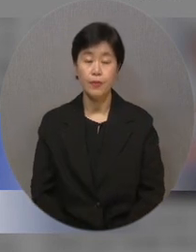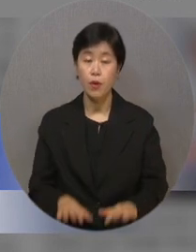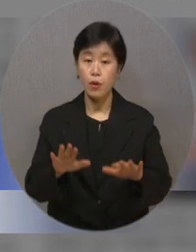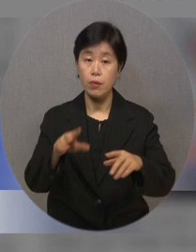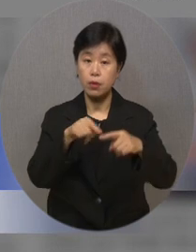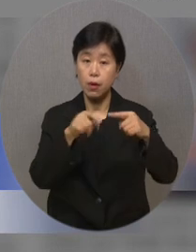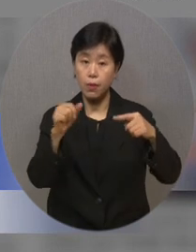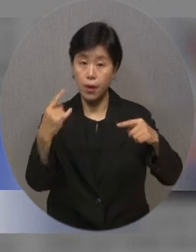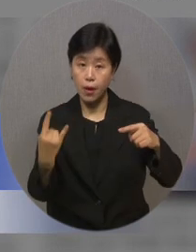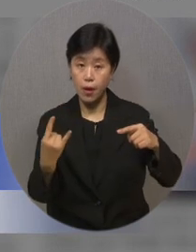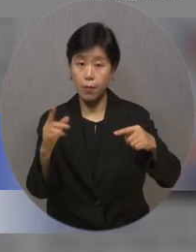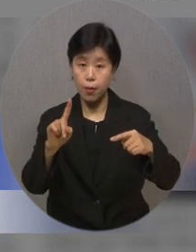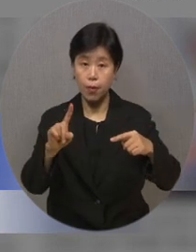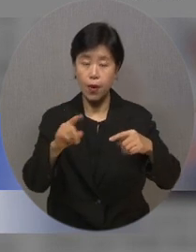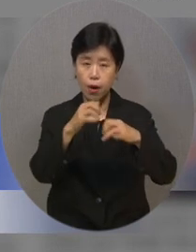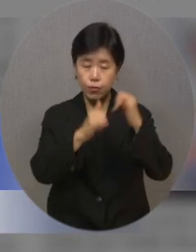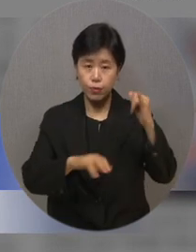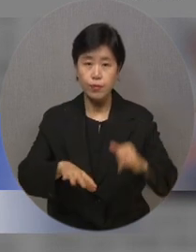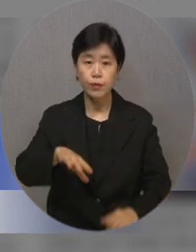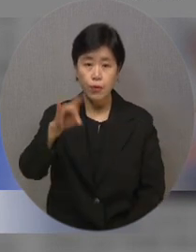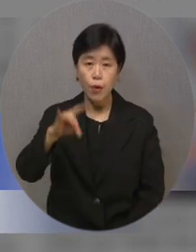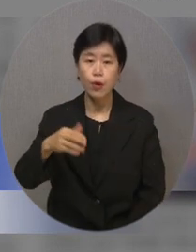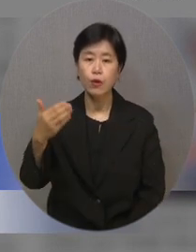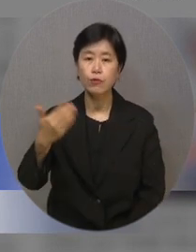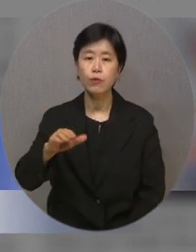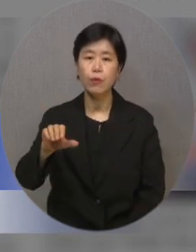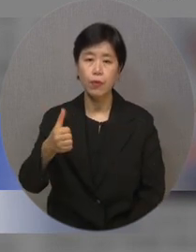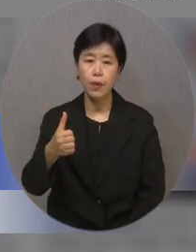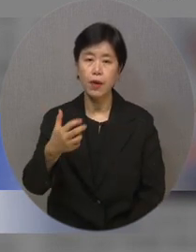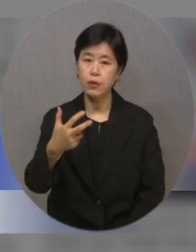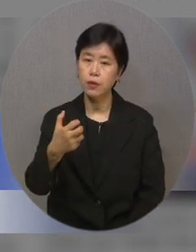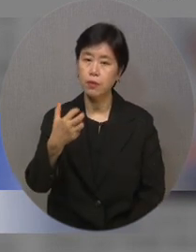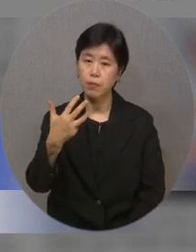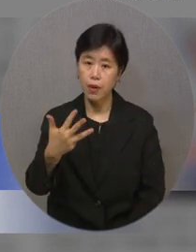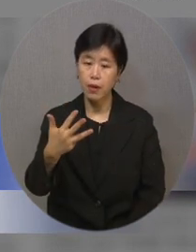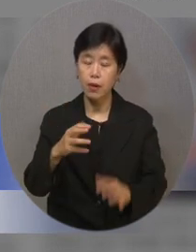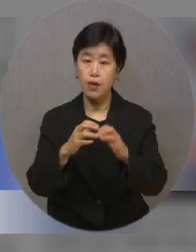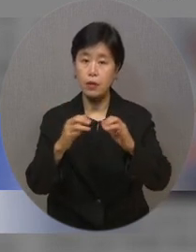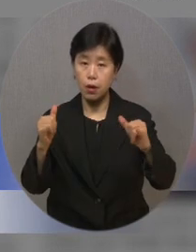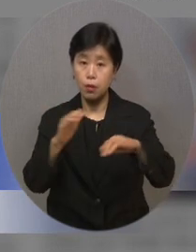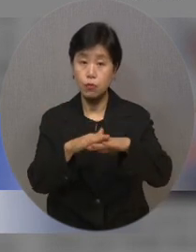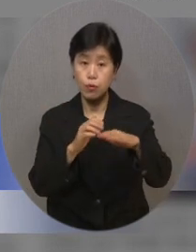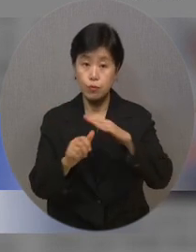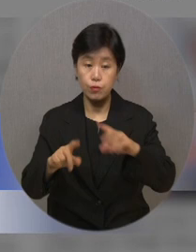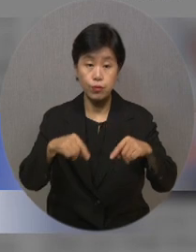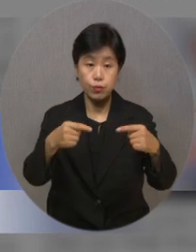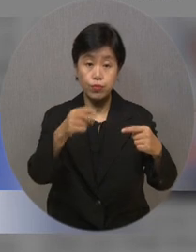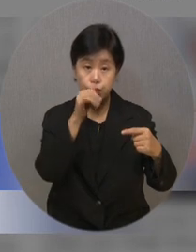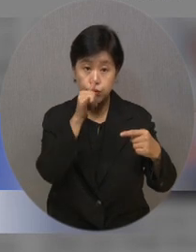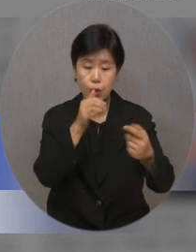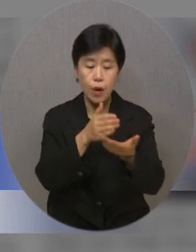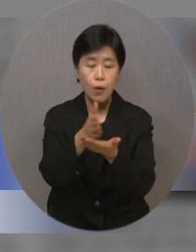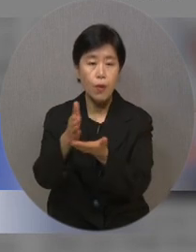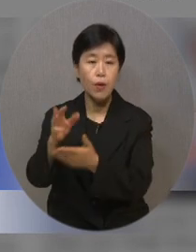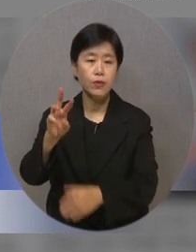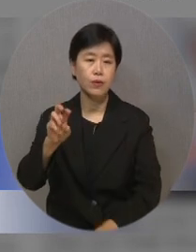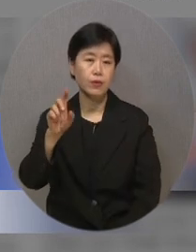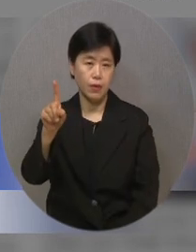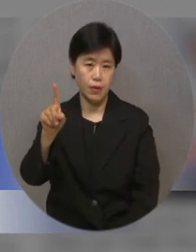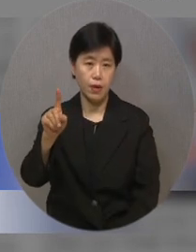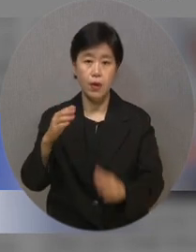대회는 역대 최다 인원인 9,500 28명이 참가 등록했으며 총 31개의 종목들이